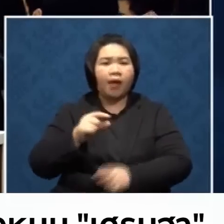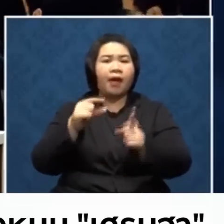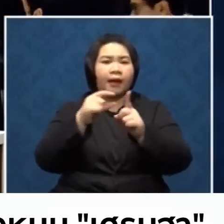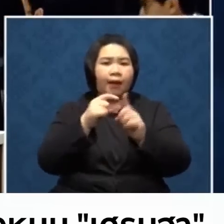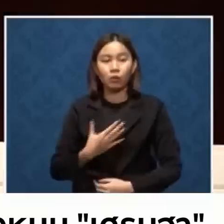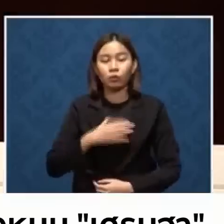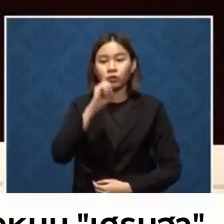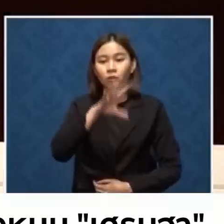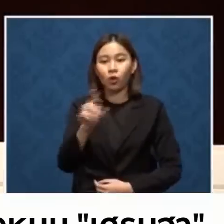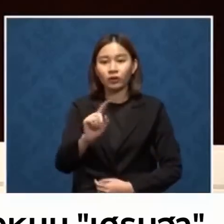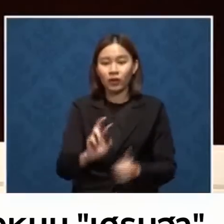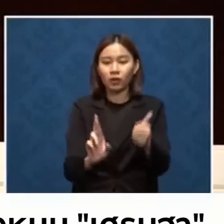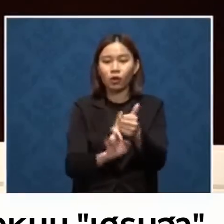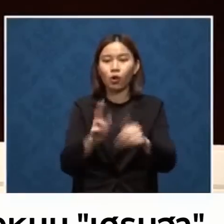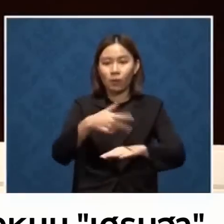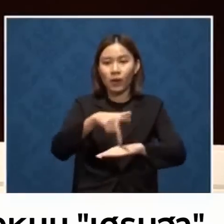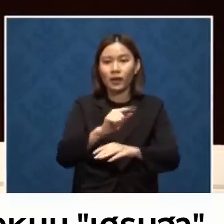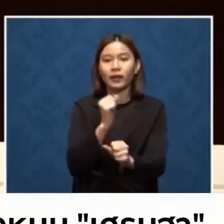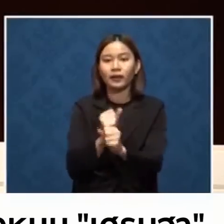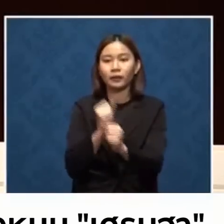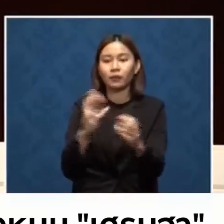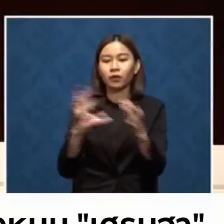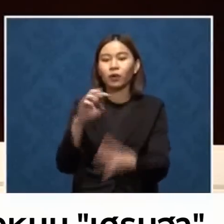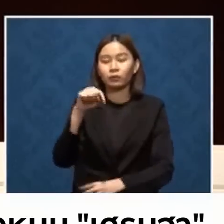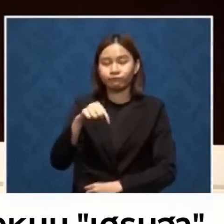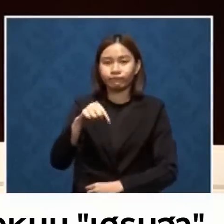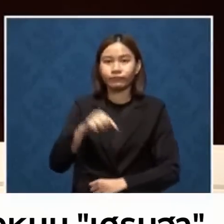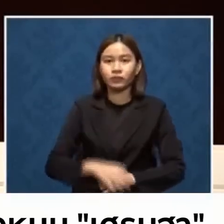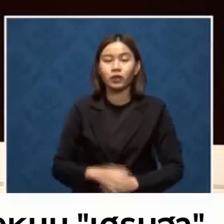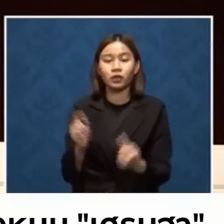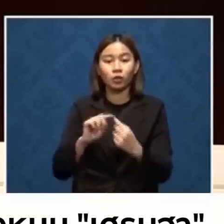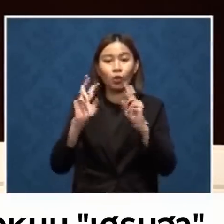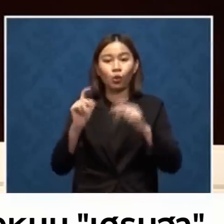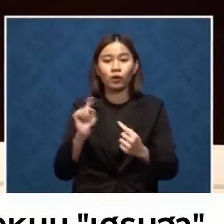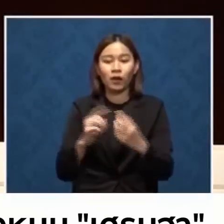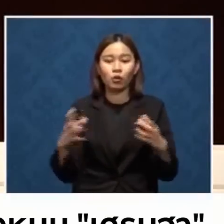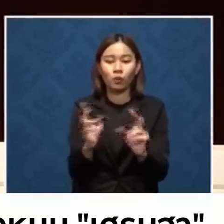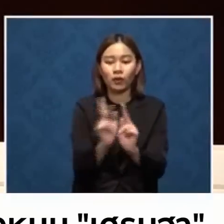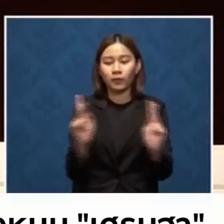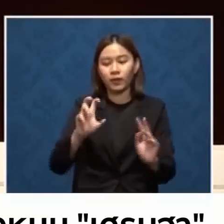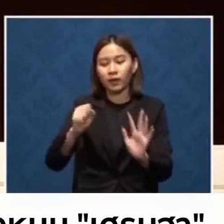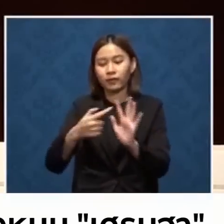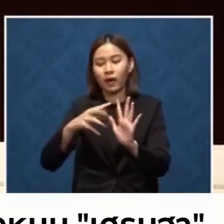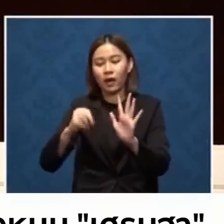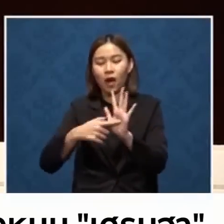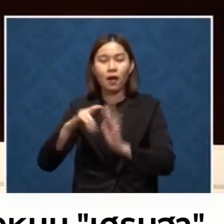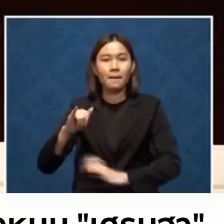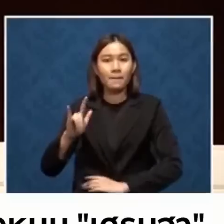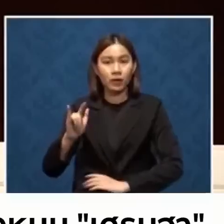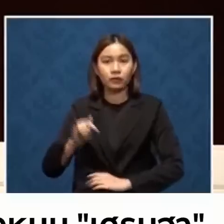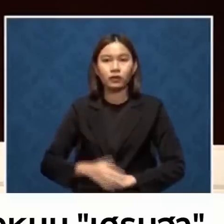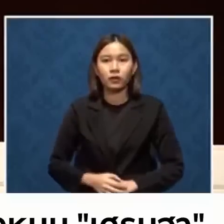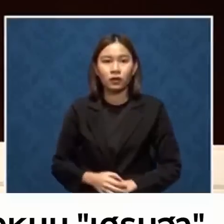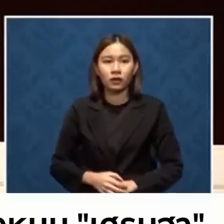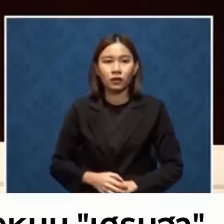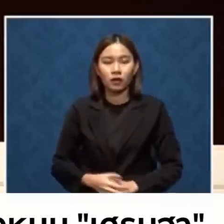ณาเนื่องจากเป็นประเด็นที่ศาลรัฐธรรมนูญรับเรื่องไว้พิจารณาตามคำร้องของผู้ตรวจการแผ่นดินแล้วนะคะดังนั้น